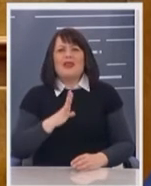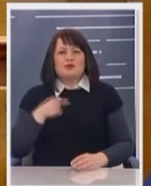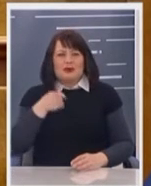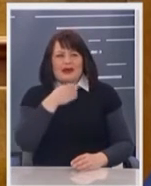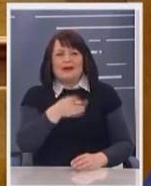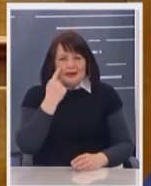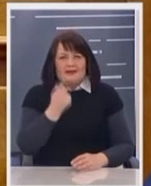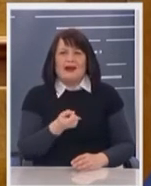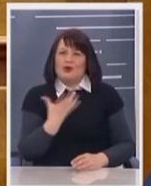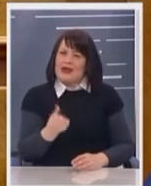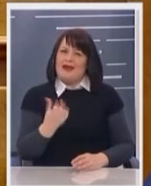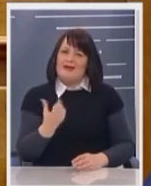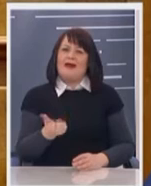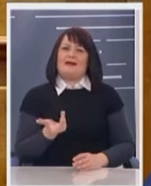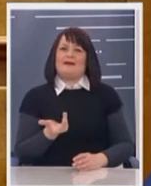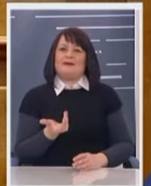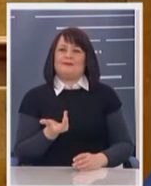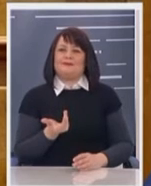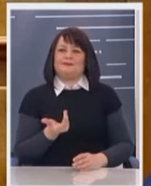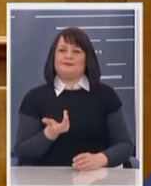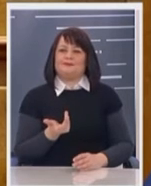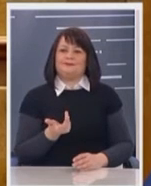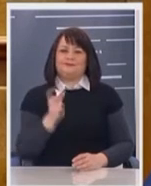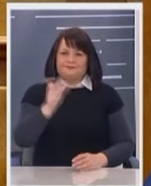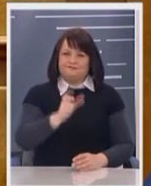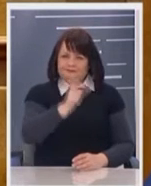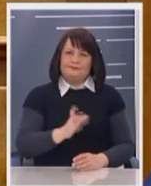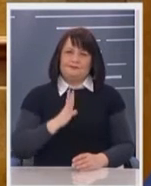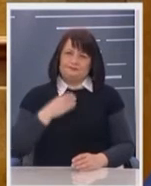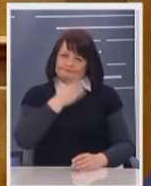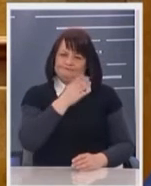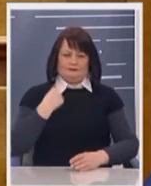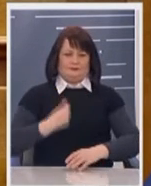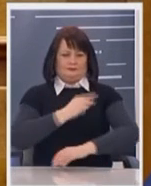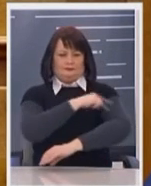πολίτης, ο κάθε πολίτης που βρίσκεται σε ένα δημόσιο νοσοκομείο.